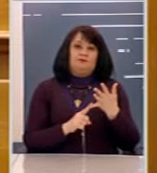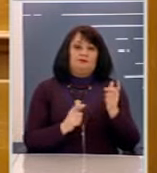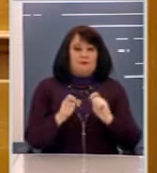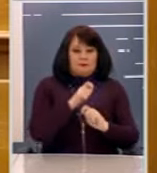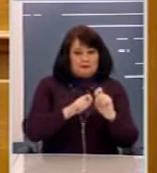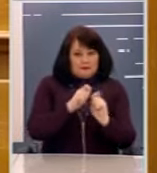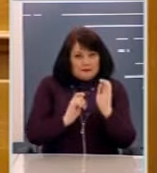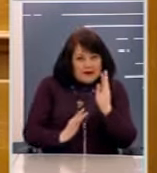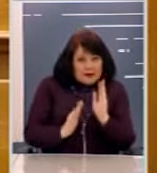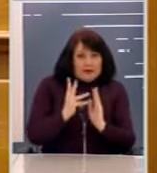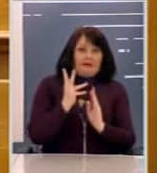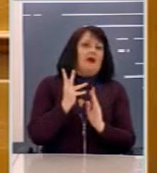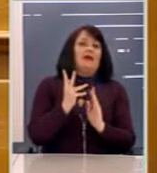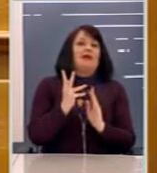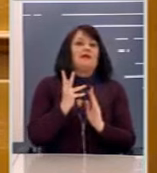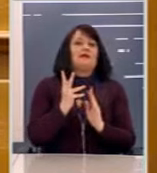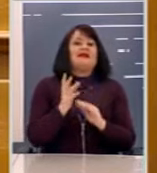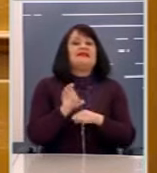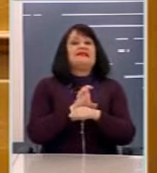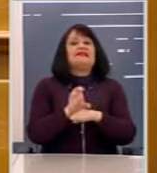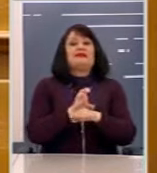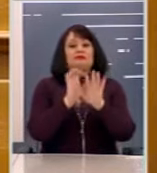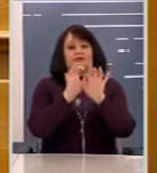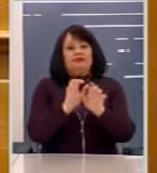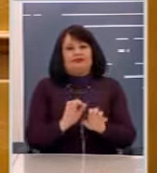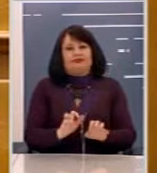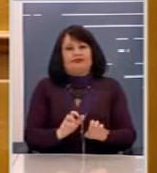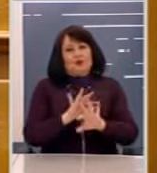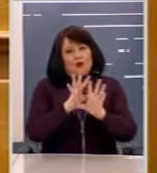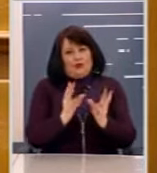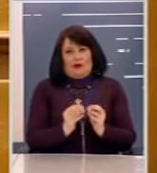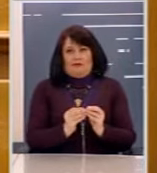αναβάθμιση της ηλεκτρονικής διακυβέρνησης.